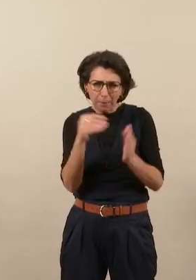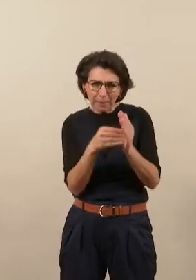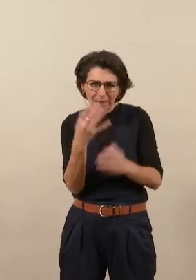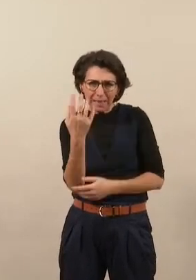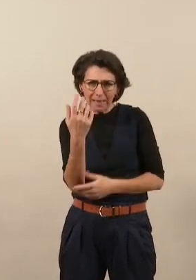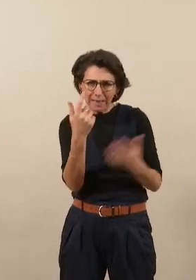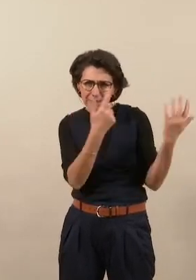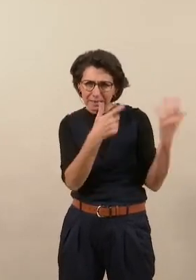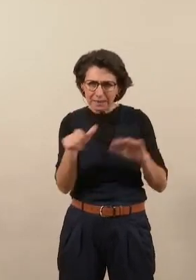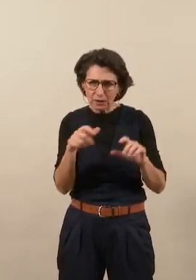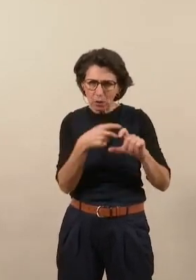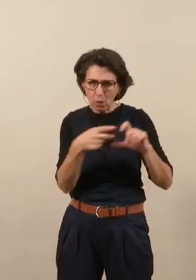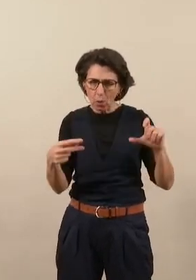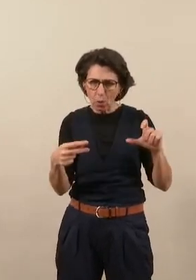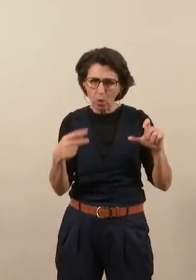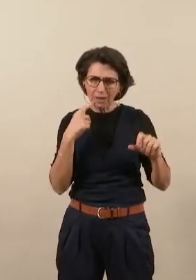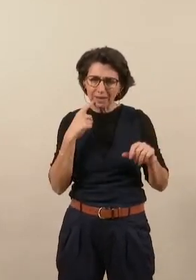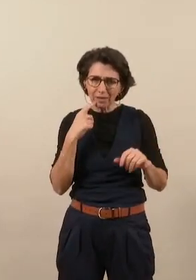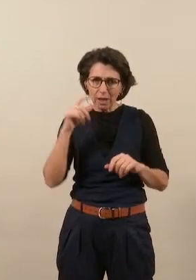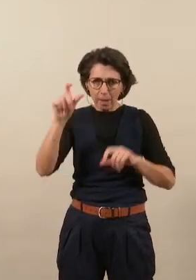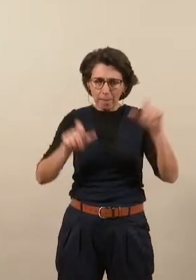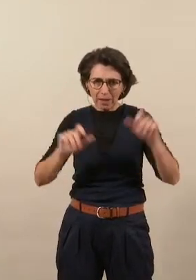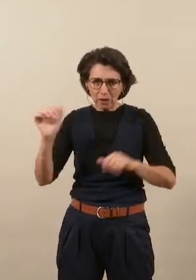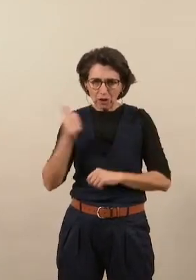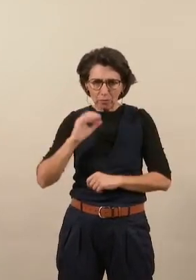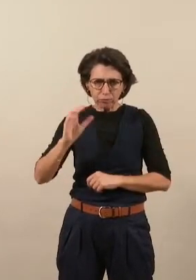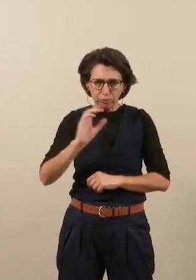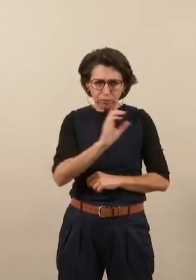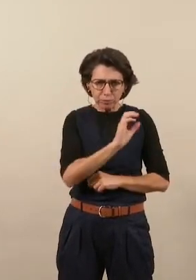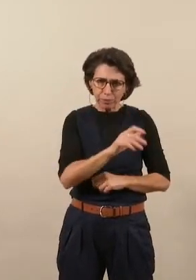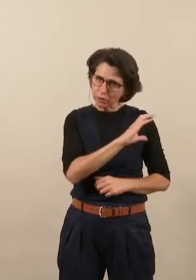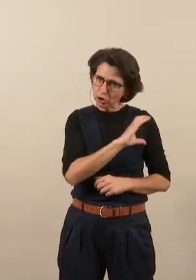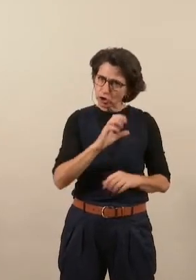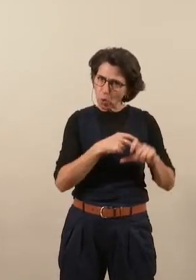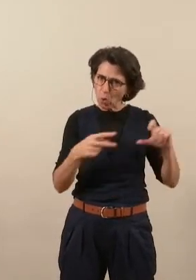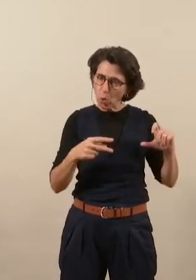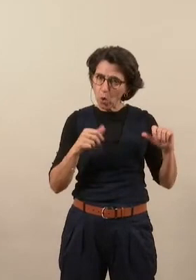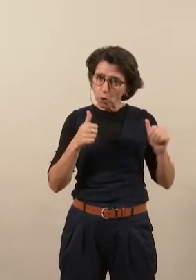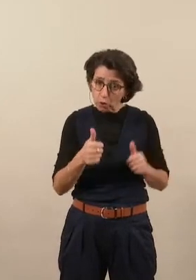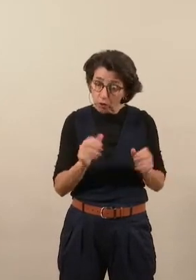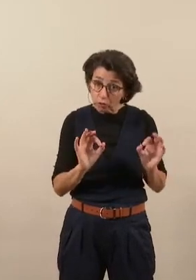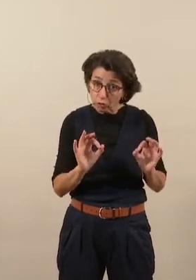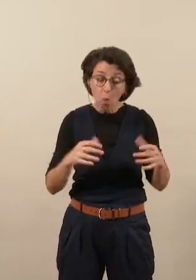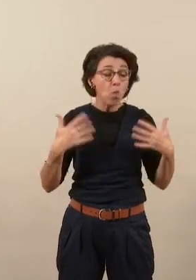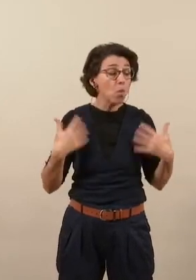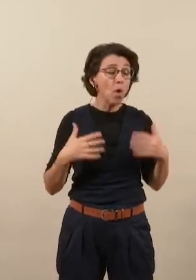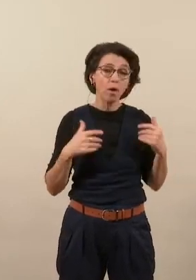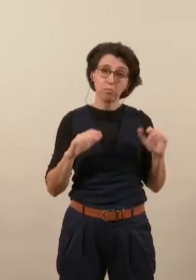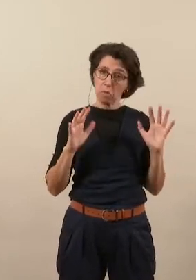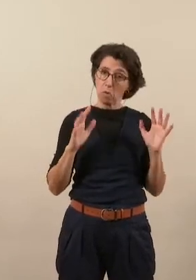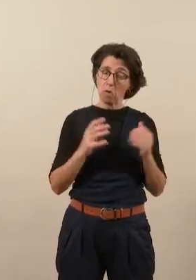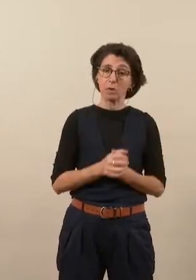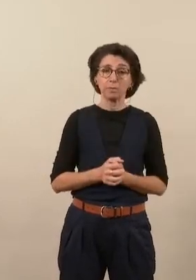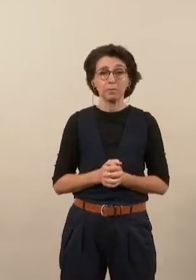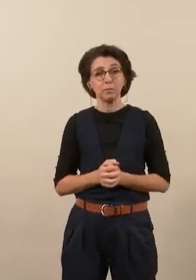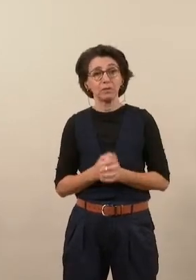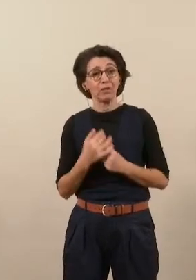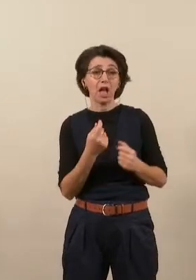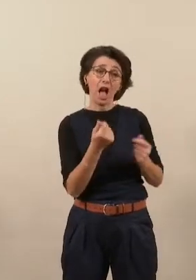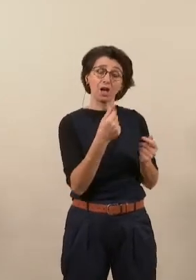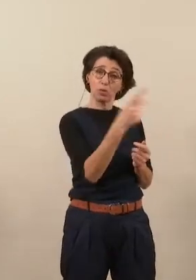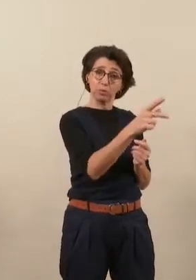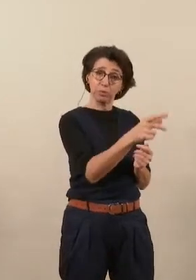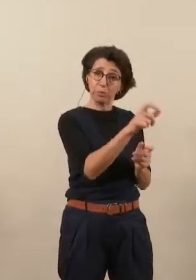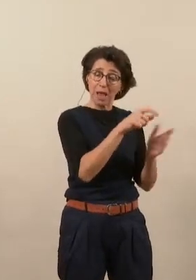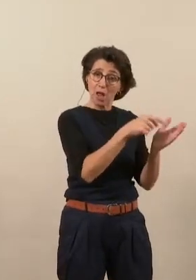soit près de 100 € par participant. Si c'est bien cela, bravo. Il y en a qui se font plaisir avec l'argent des